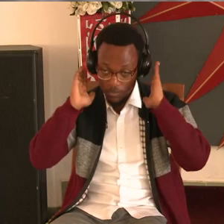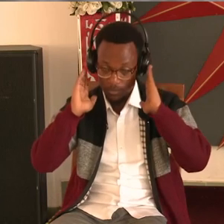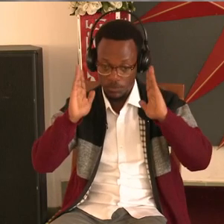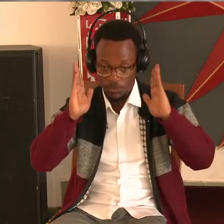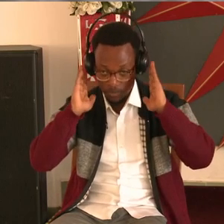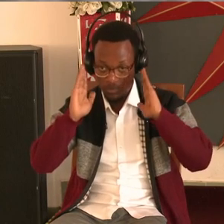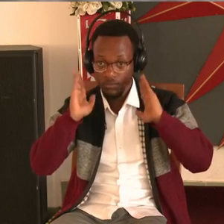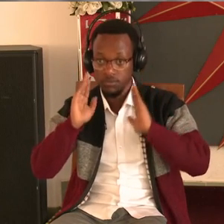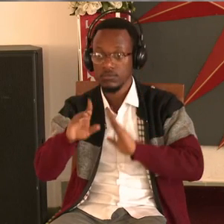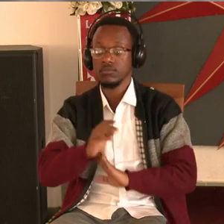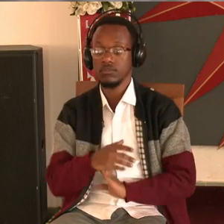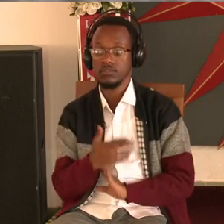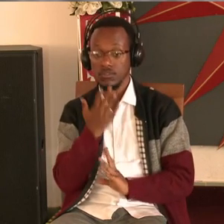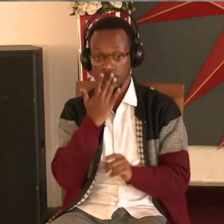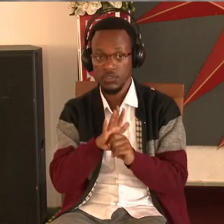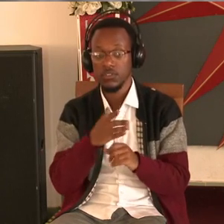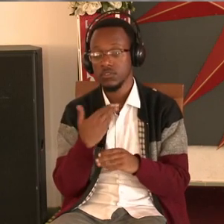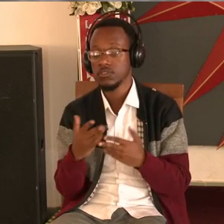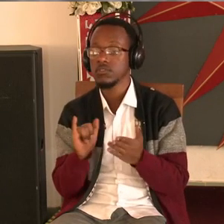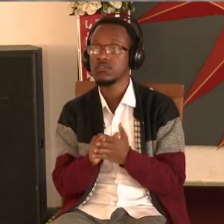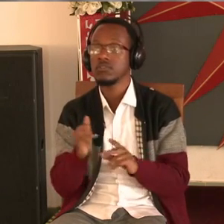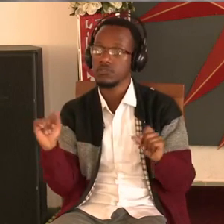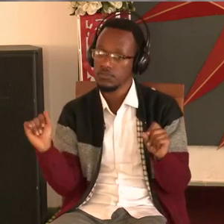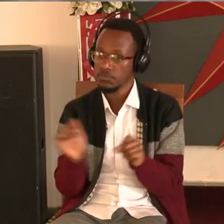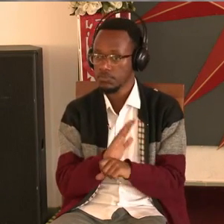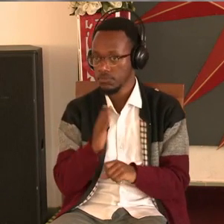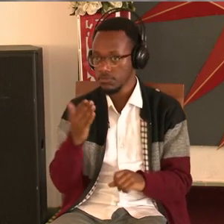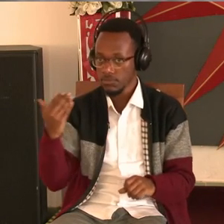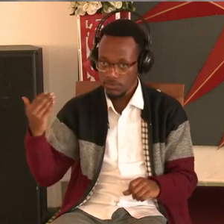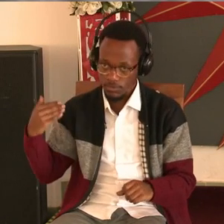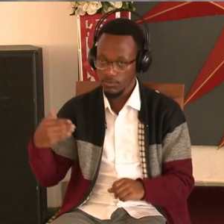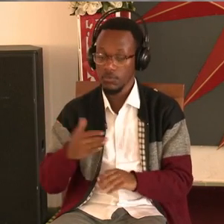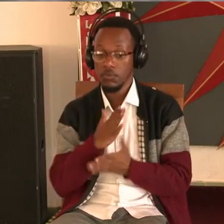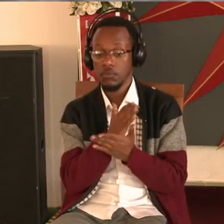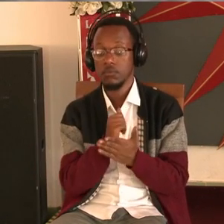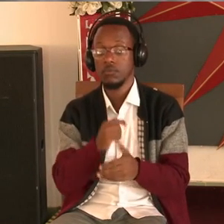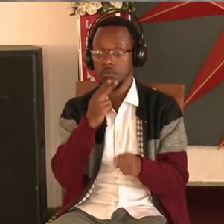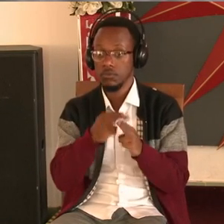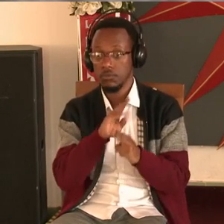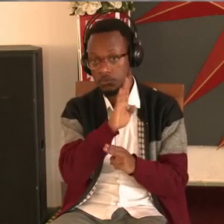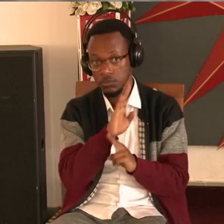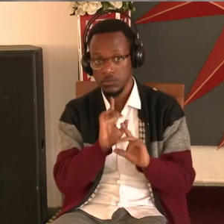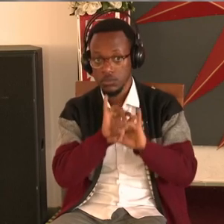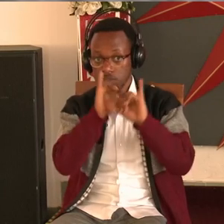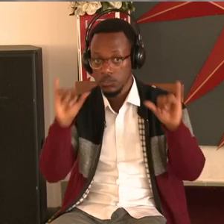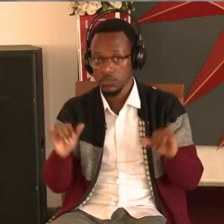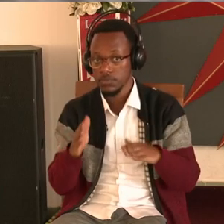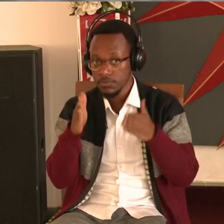et ses commandements. À cause de ton nom, ô Éternel,